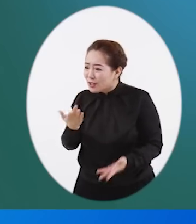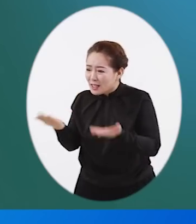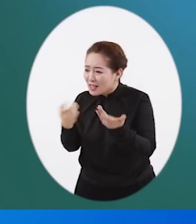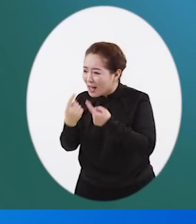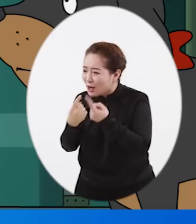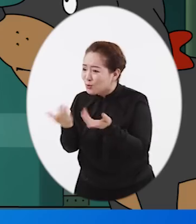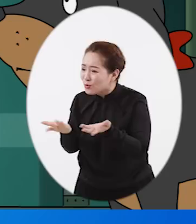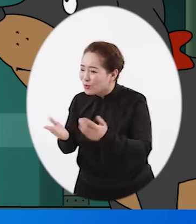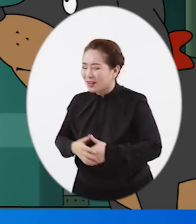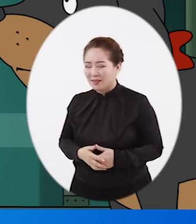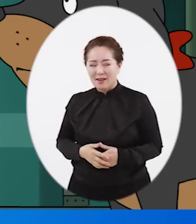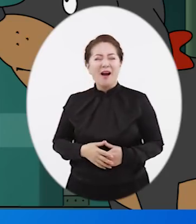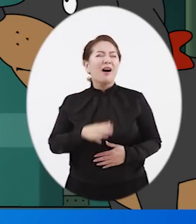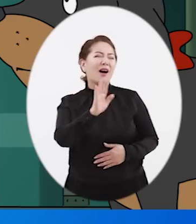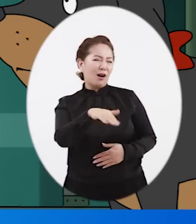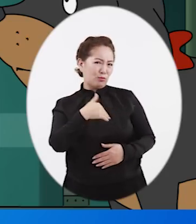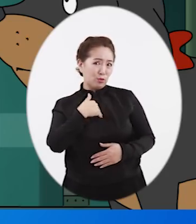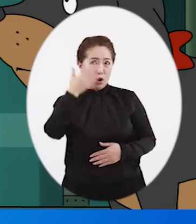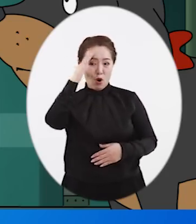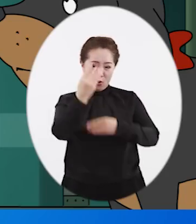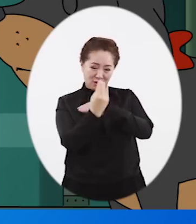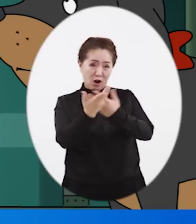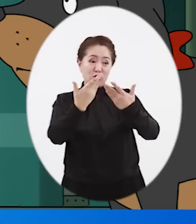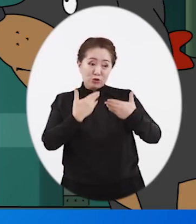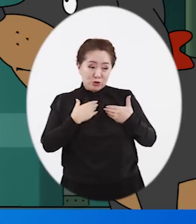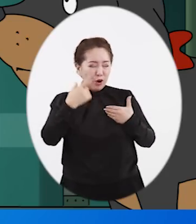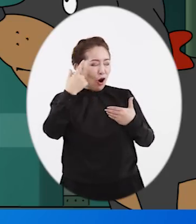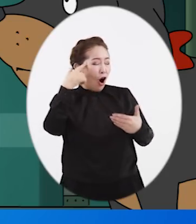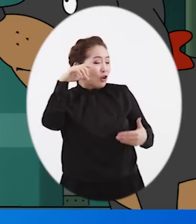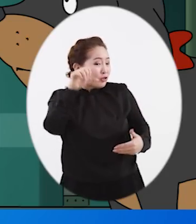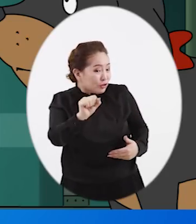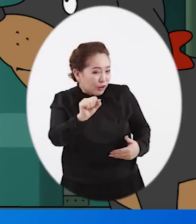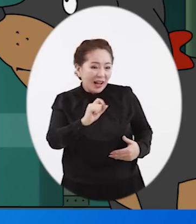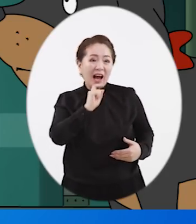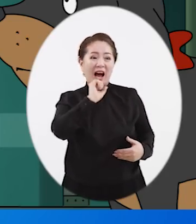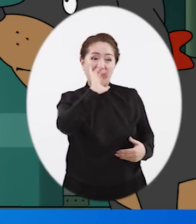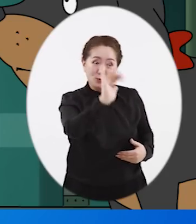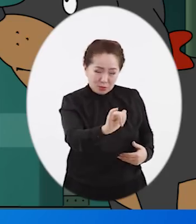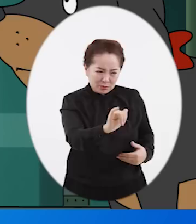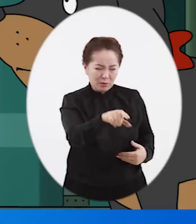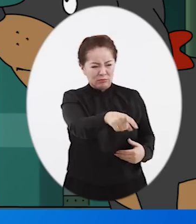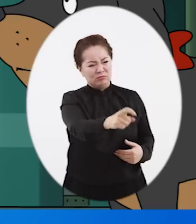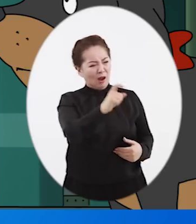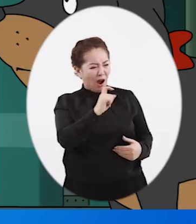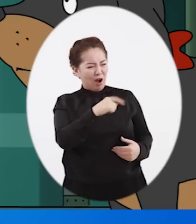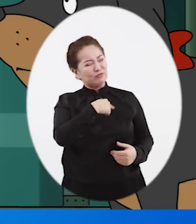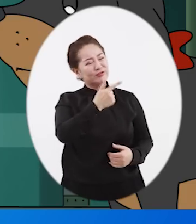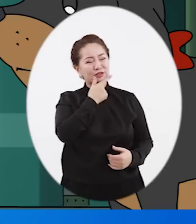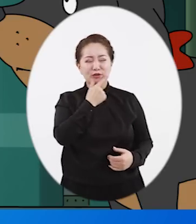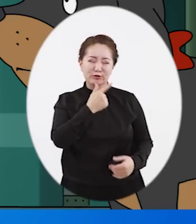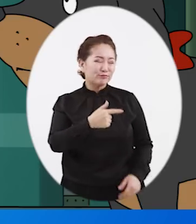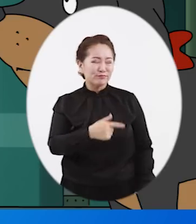бэ? Би тунхад өвөөгийнхөө зааж өгсөн онцгойг таалгаж байсан байхгүй юу? Тэгсэн чинь